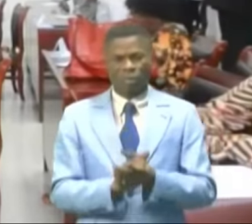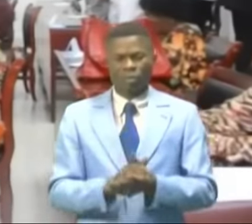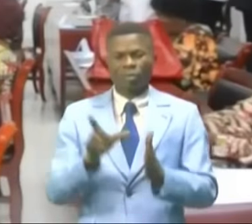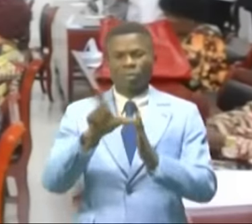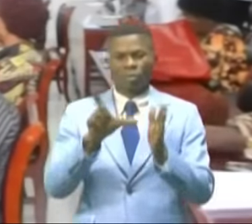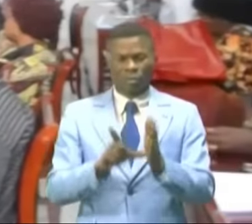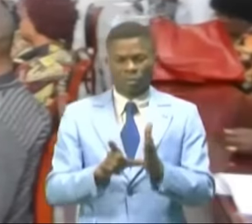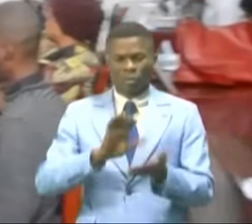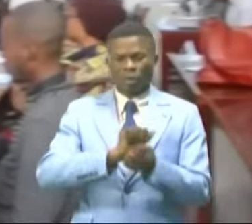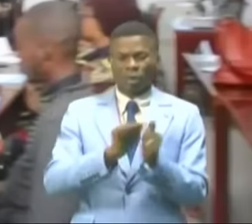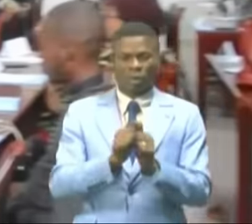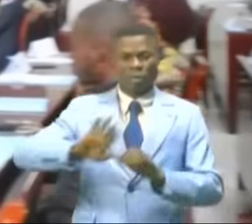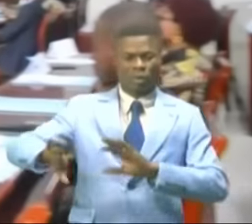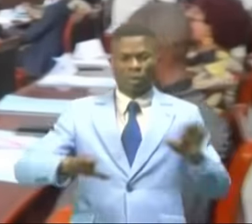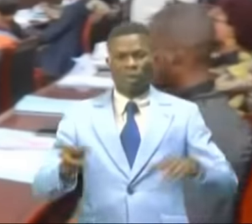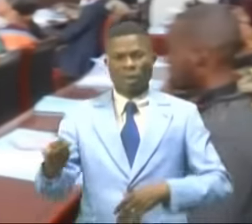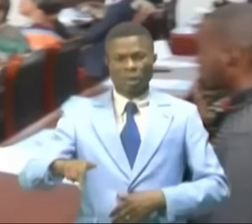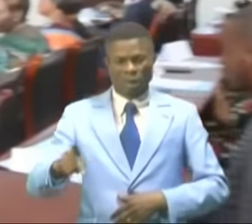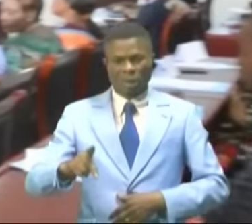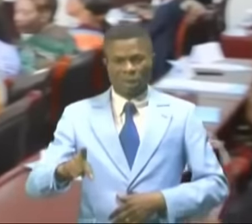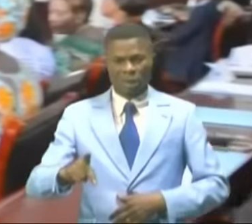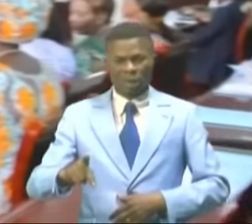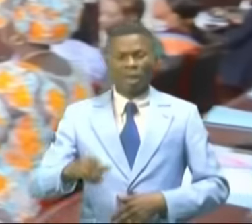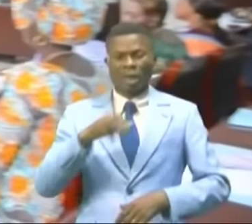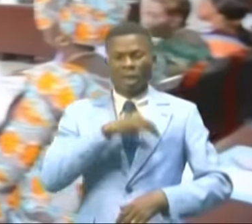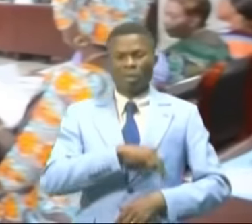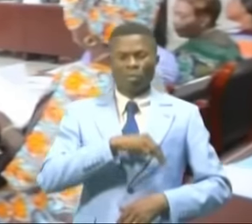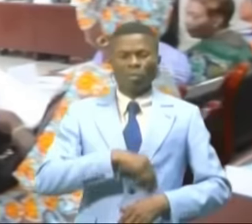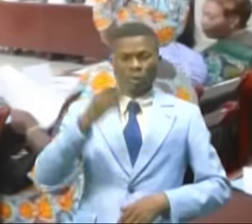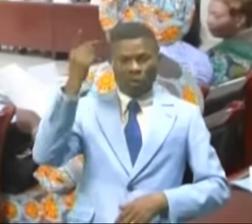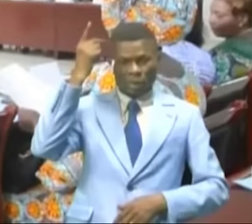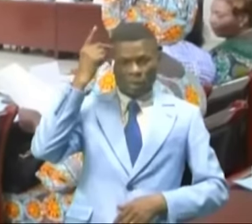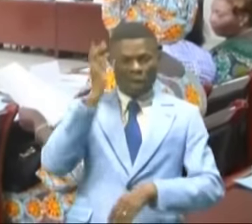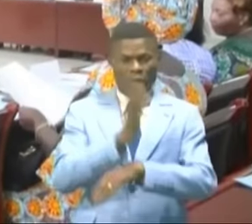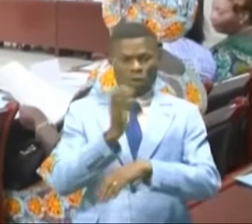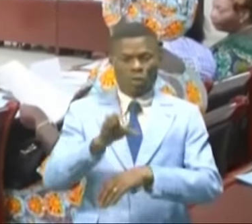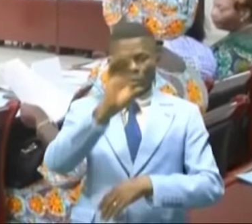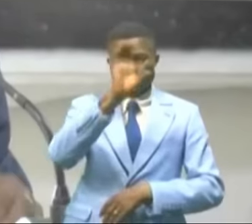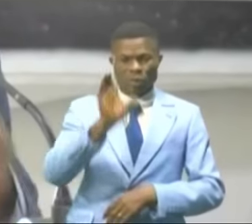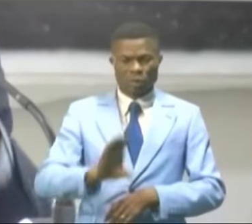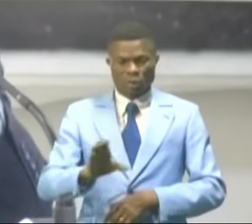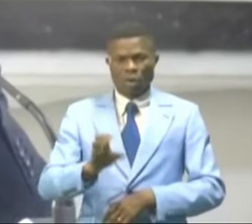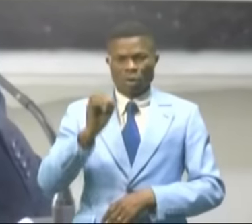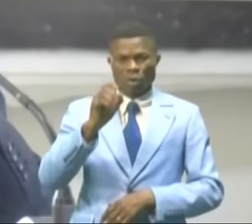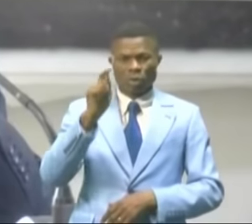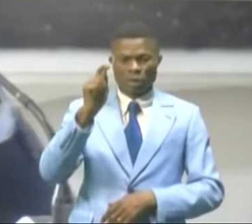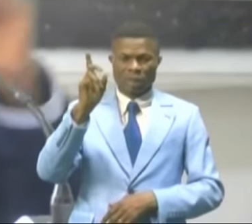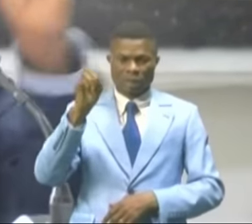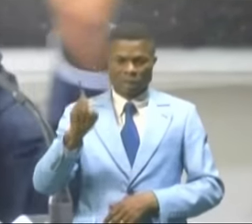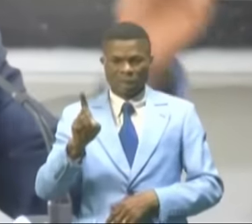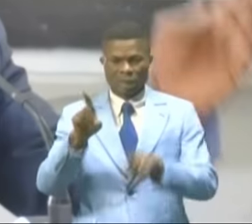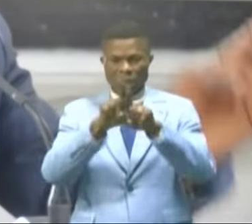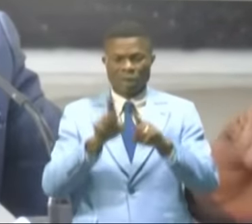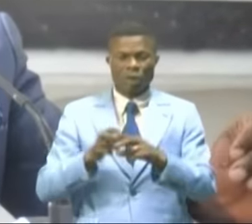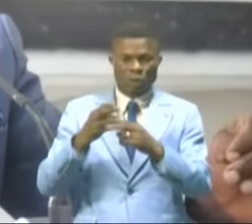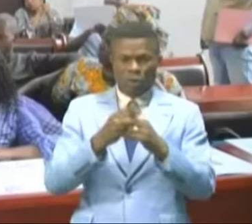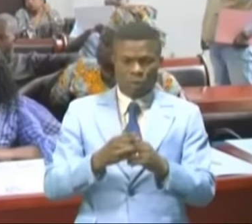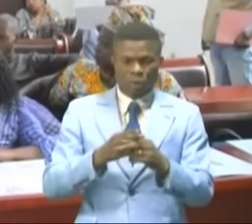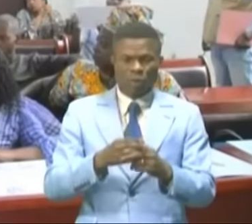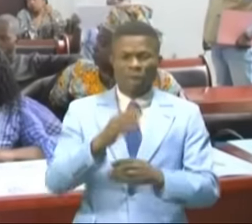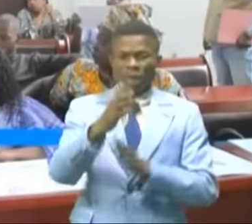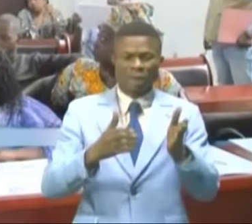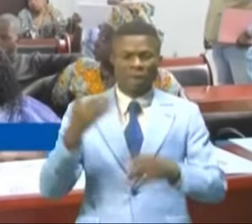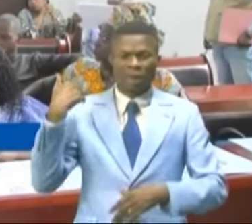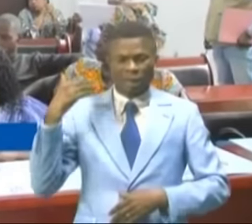sur la décentralisation, le rôle et la mission des élus au sein du conseil communal des ETD et enfin les suivis contrôle des finances